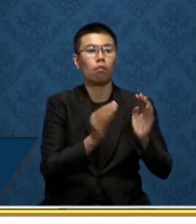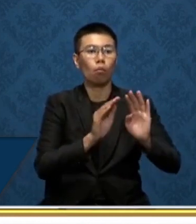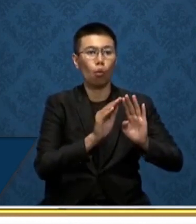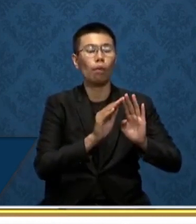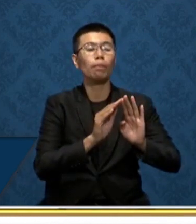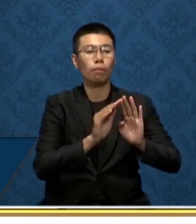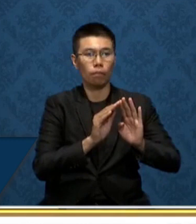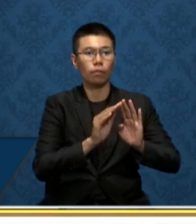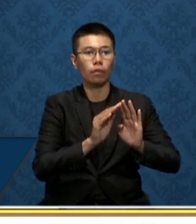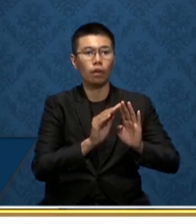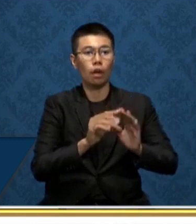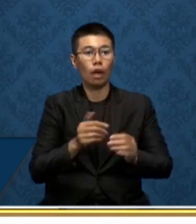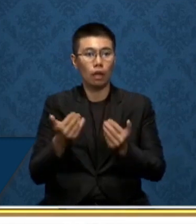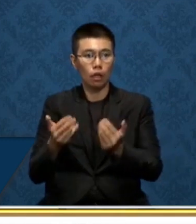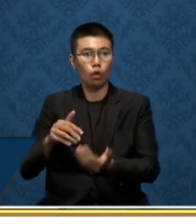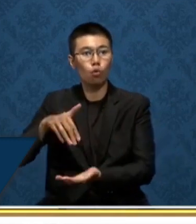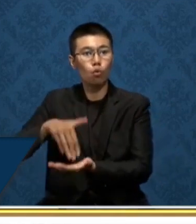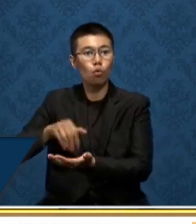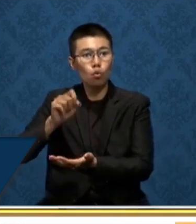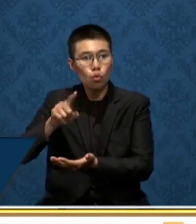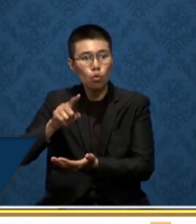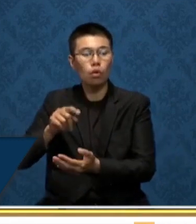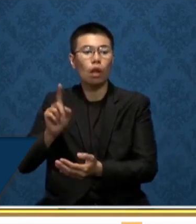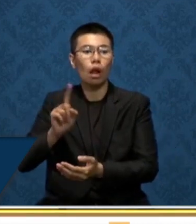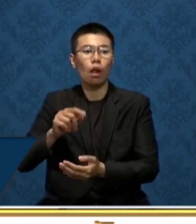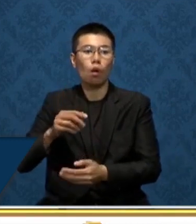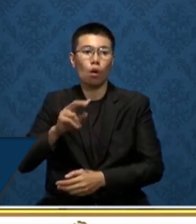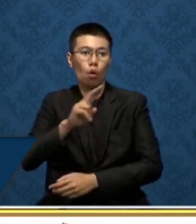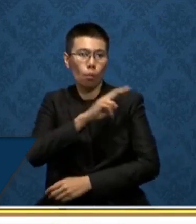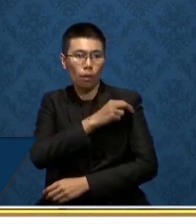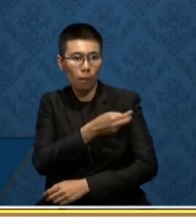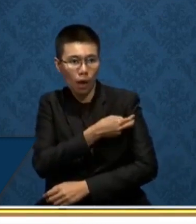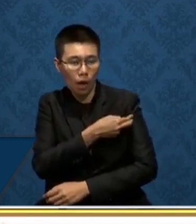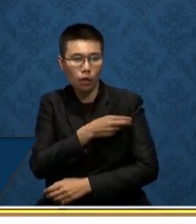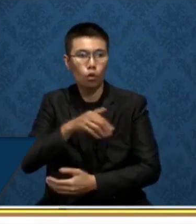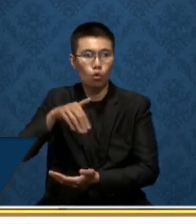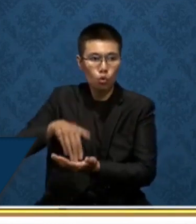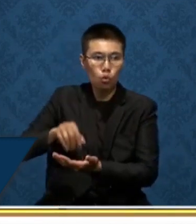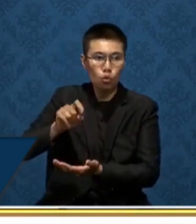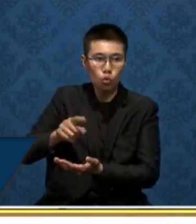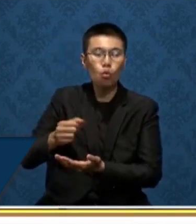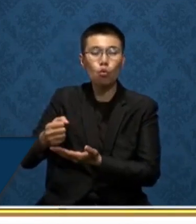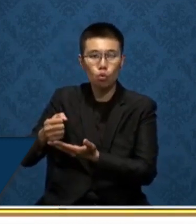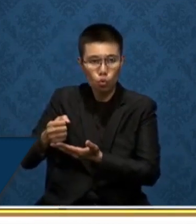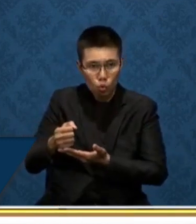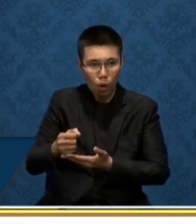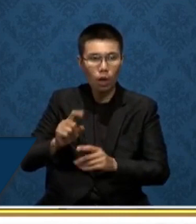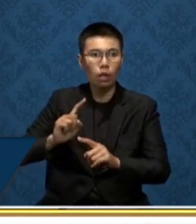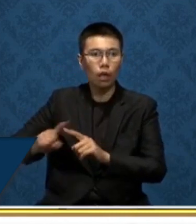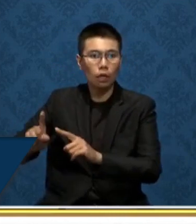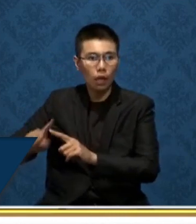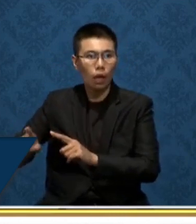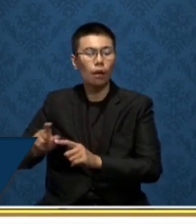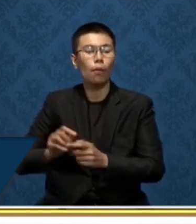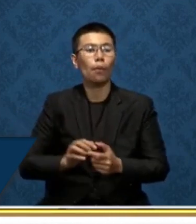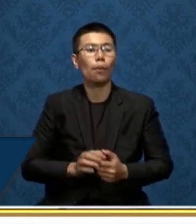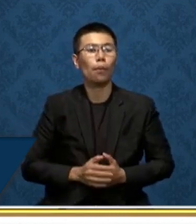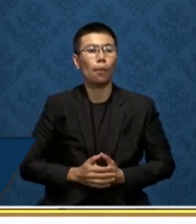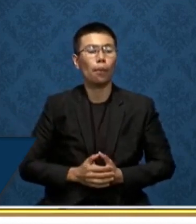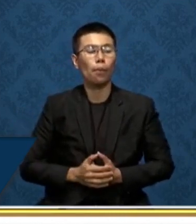จากศูนย์พึ่งพิงโรงพยาบาลศูนย์ช่วยเหลือซึ่งเป็นจุดแทบจะสุดท้ายอยู่แล้ว